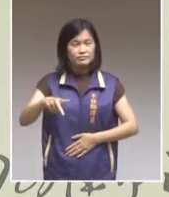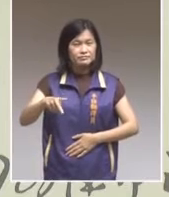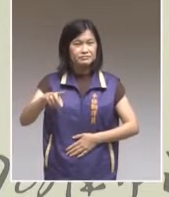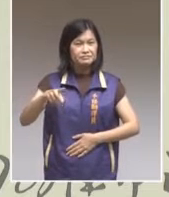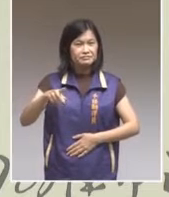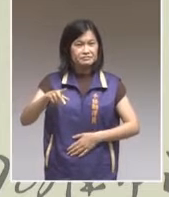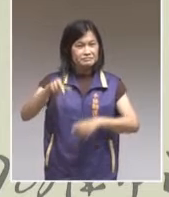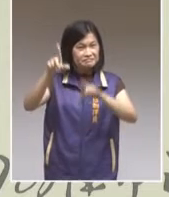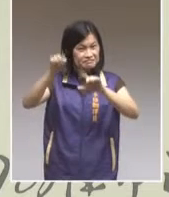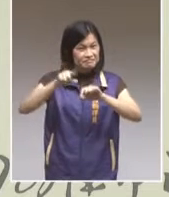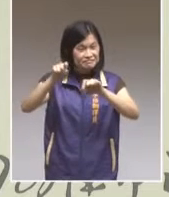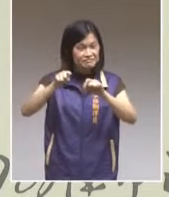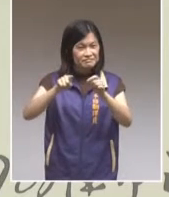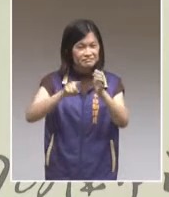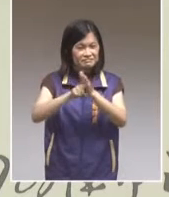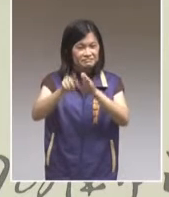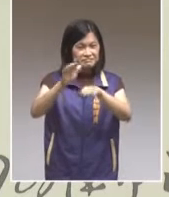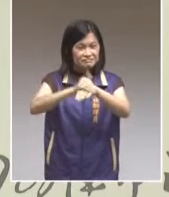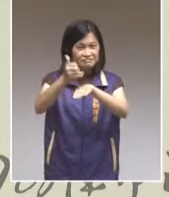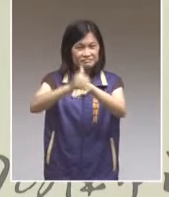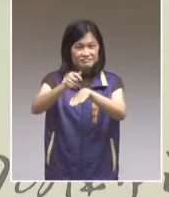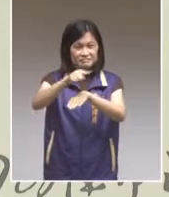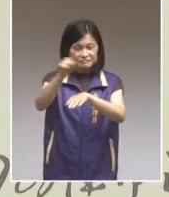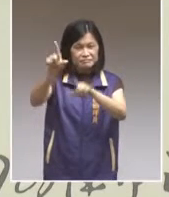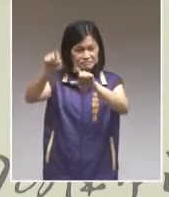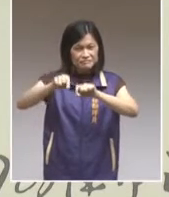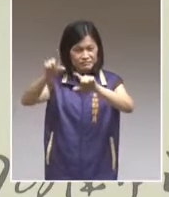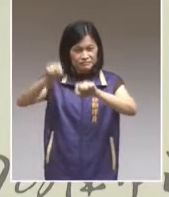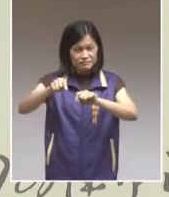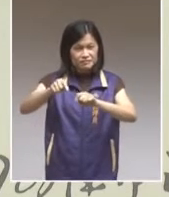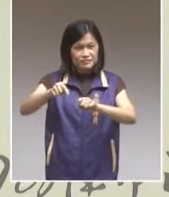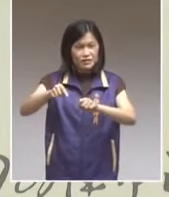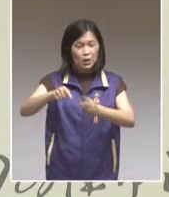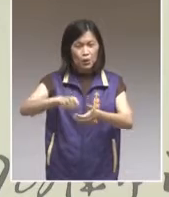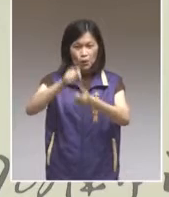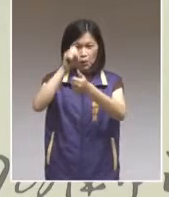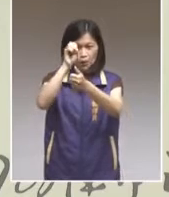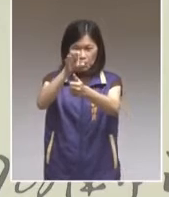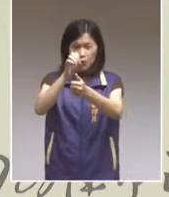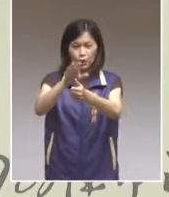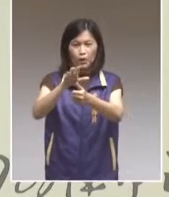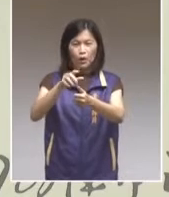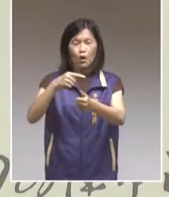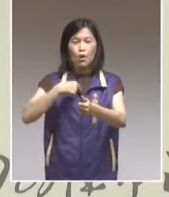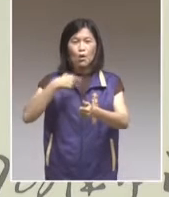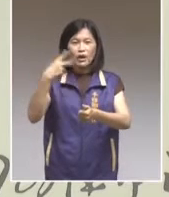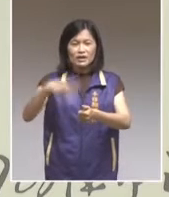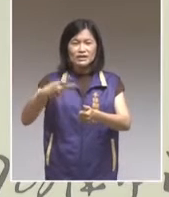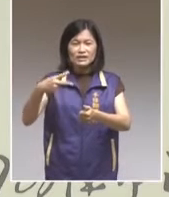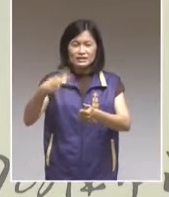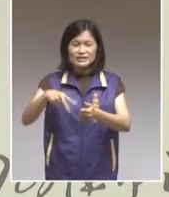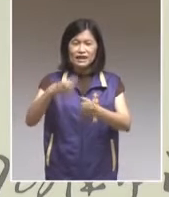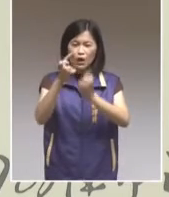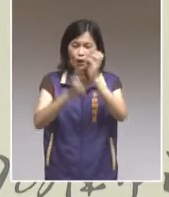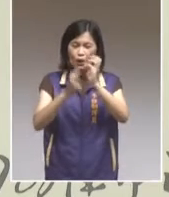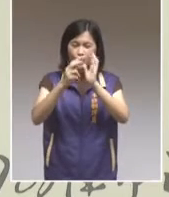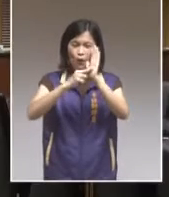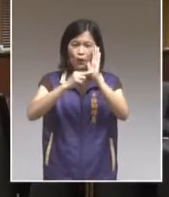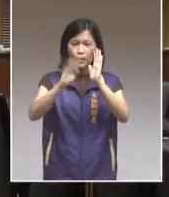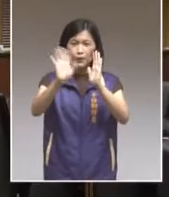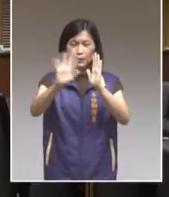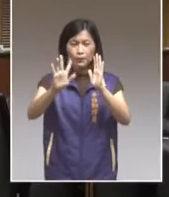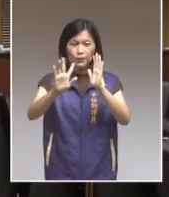听我们专家的意见啊，听医师的一个意见，好，这个部分我就不再赘述哈。真的要拜托大